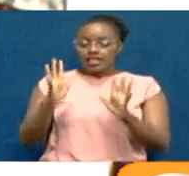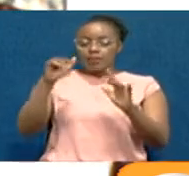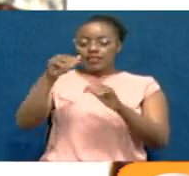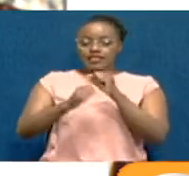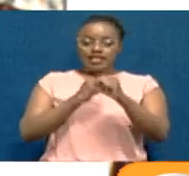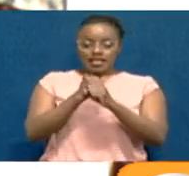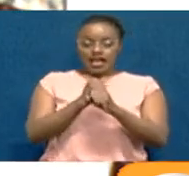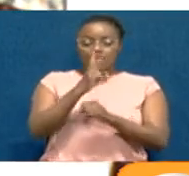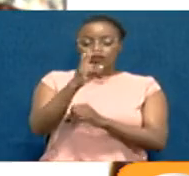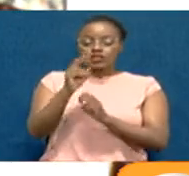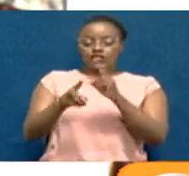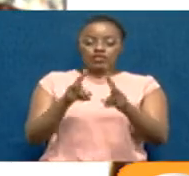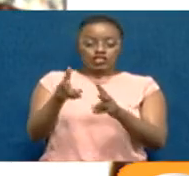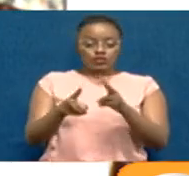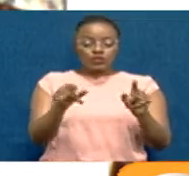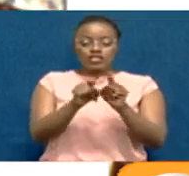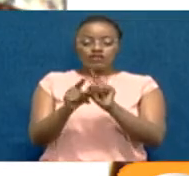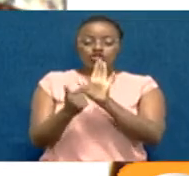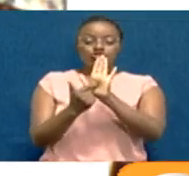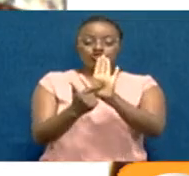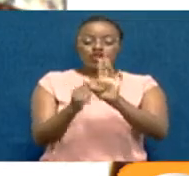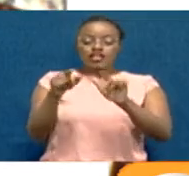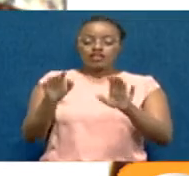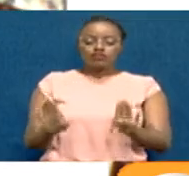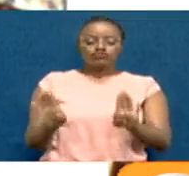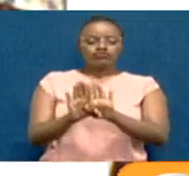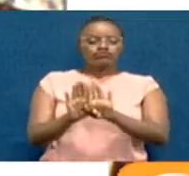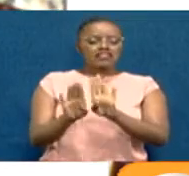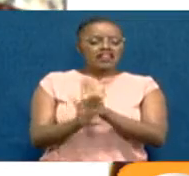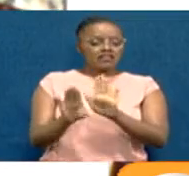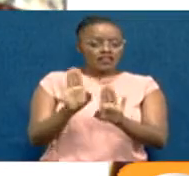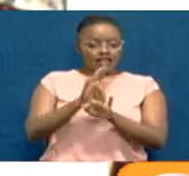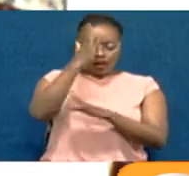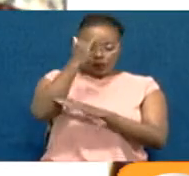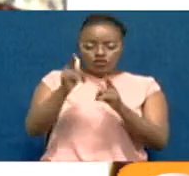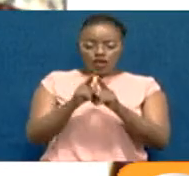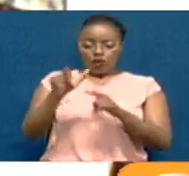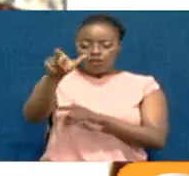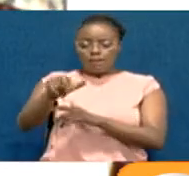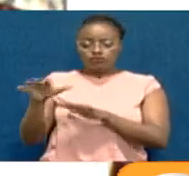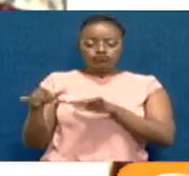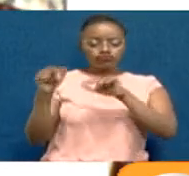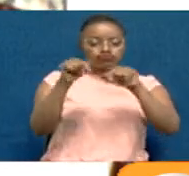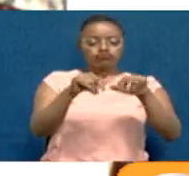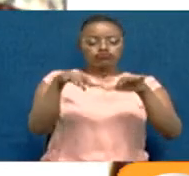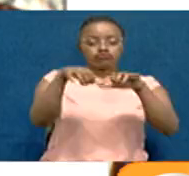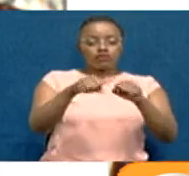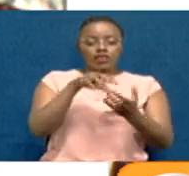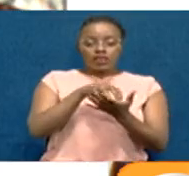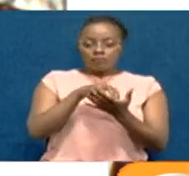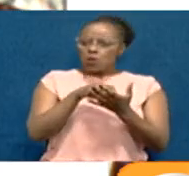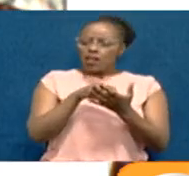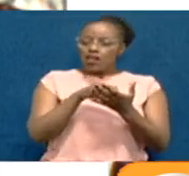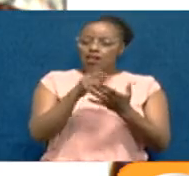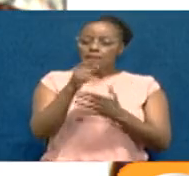mwaka huu 2022 yakiashiria kuwa anafungasha virago ili kumpisha mrithi wake katika kinyang'anyiro cha